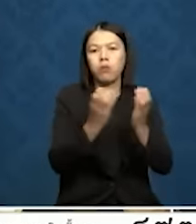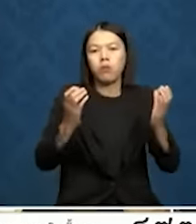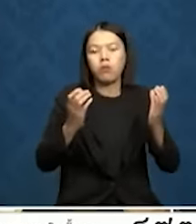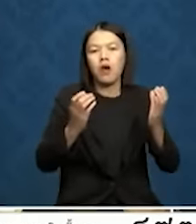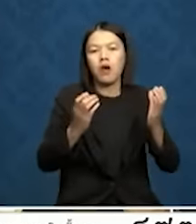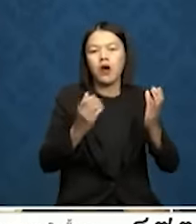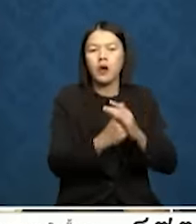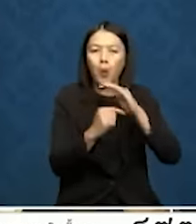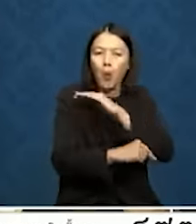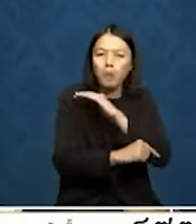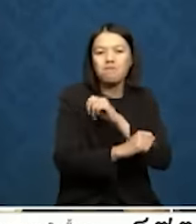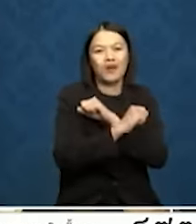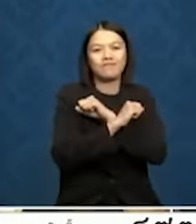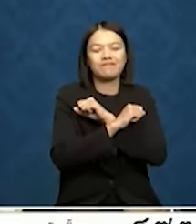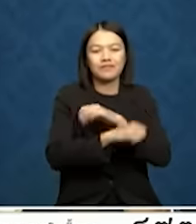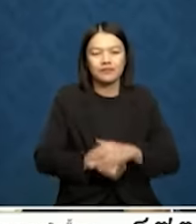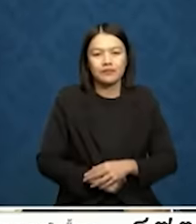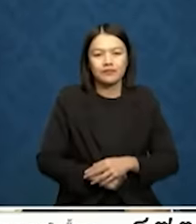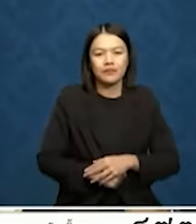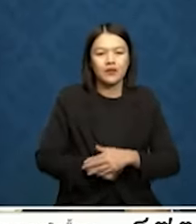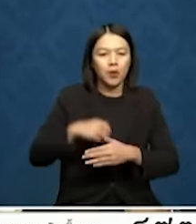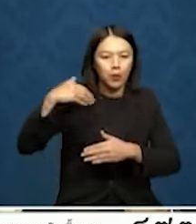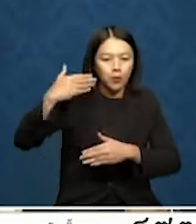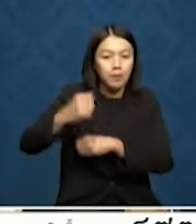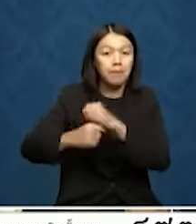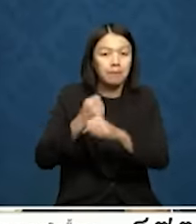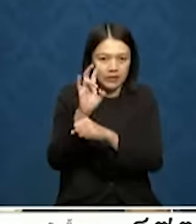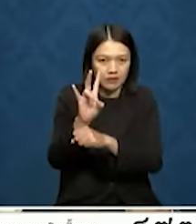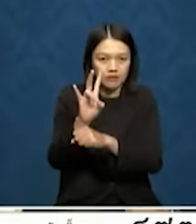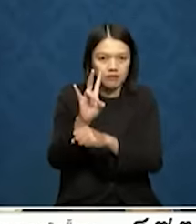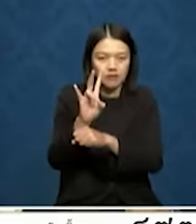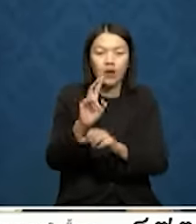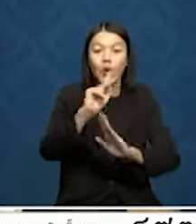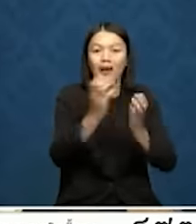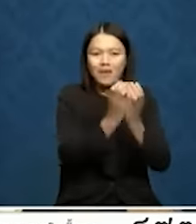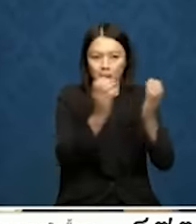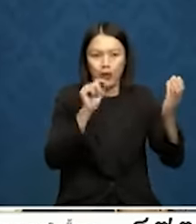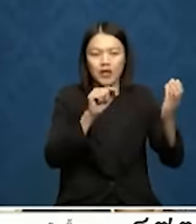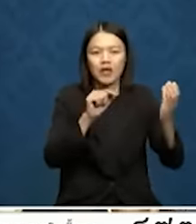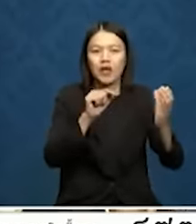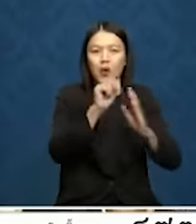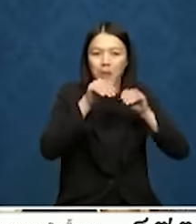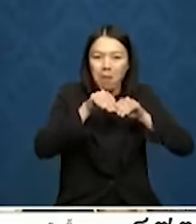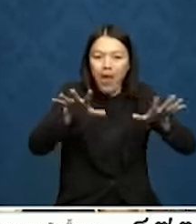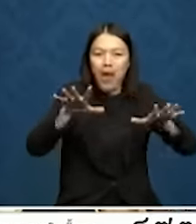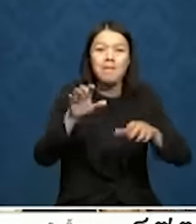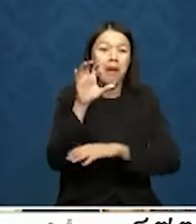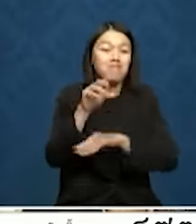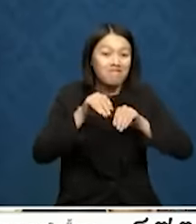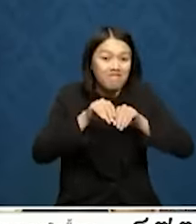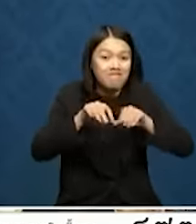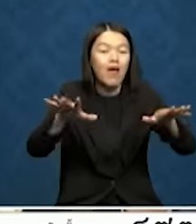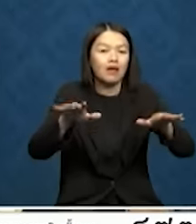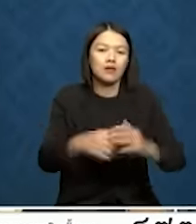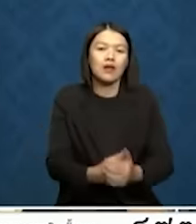งตลอด7ปีที่ผ่านมานี้ครับหลังจากที่รัฐธรรมนูญฉบับนี้มีผลบังคับใช้ผมเชื่อว่ามันได้พิ